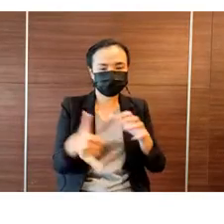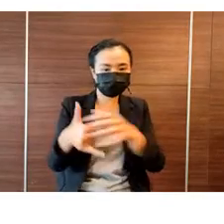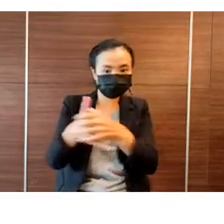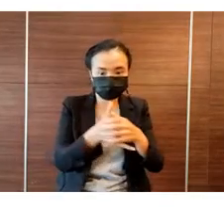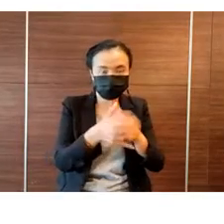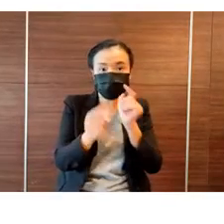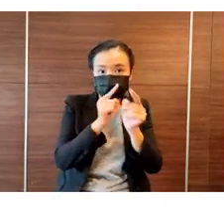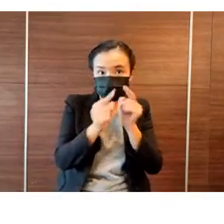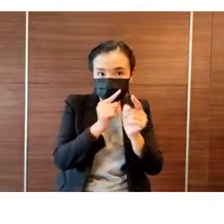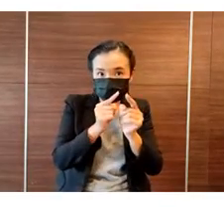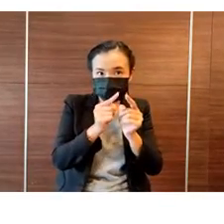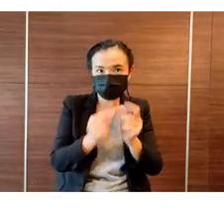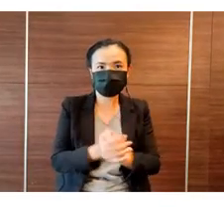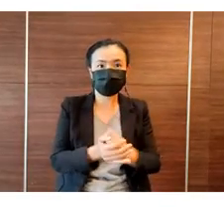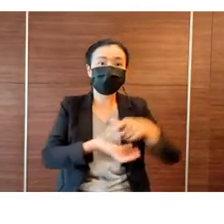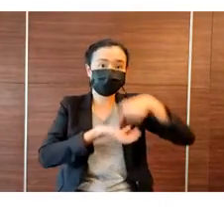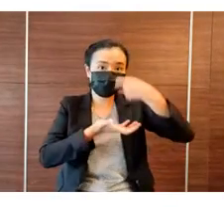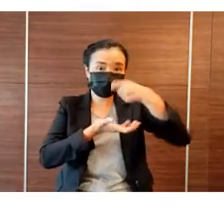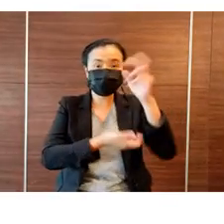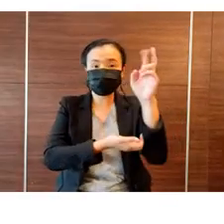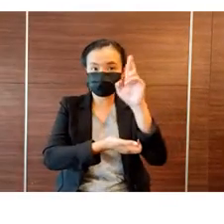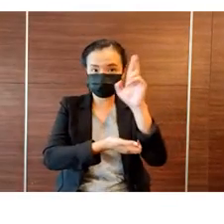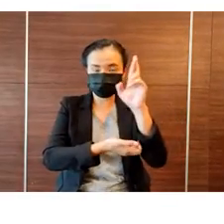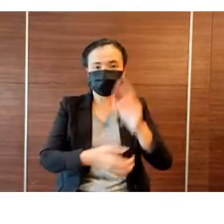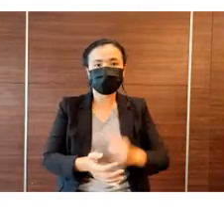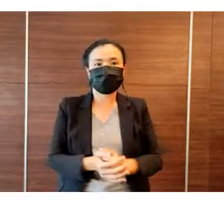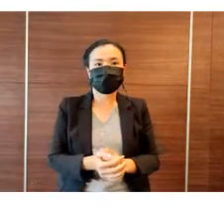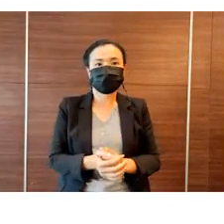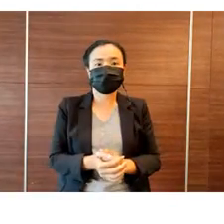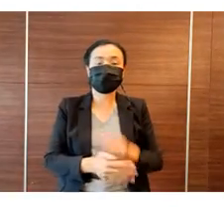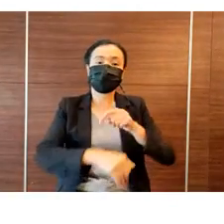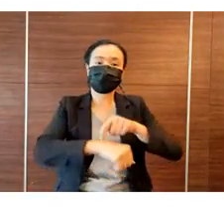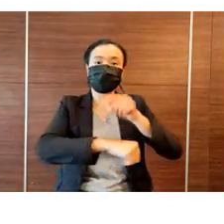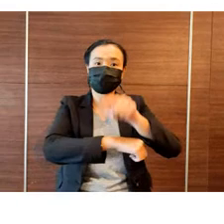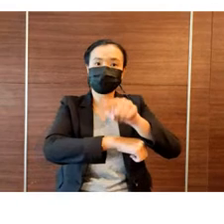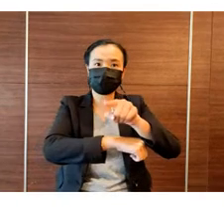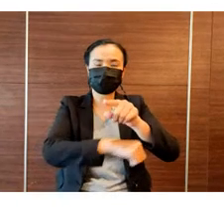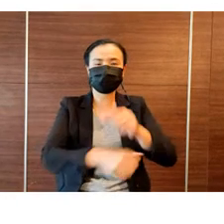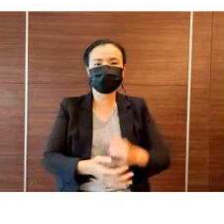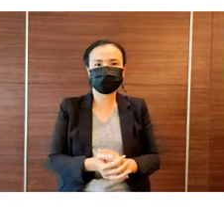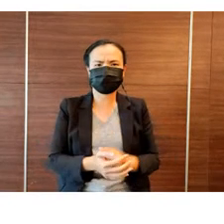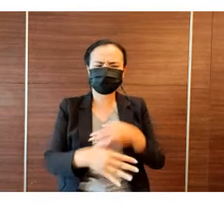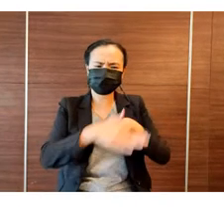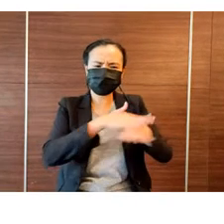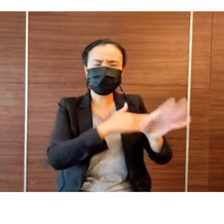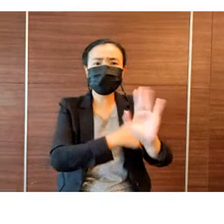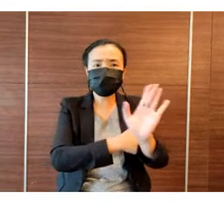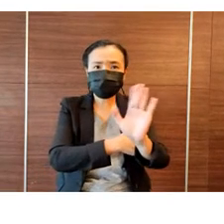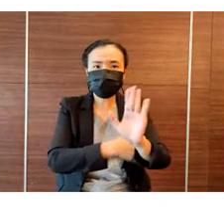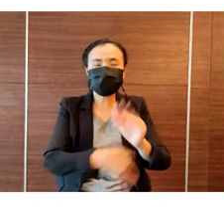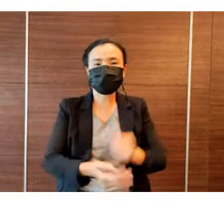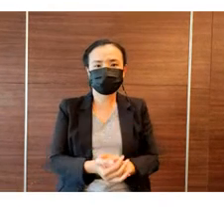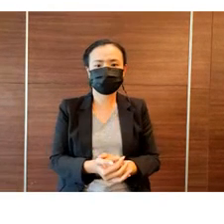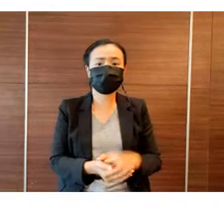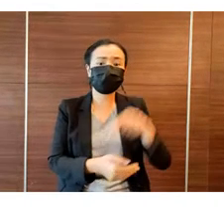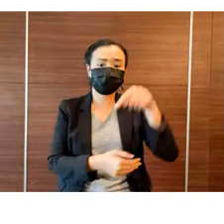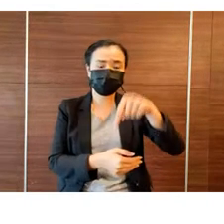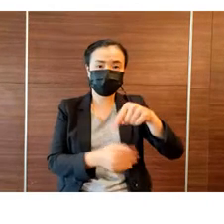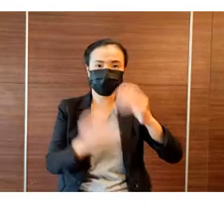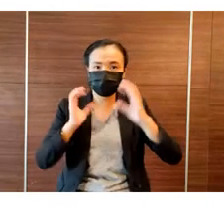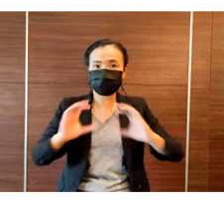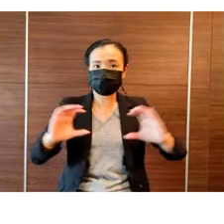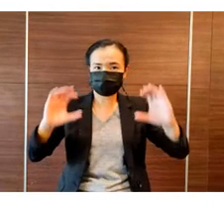ไปเลยแล้วก็ไปคุยกันตอนอาหารกลางวันนะคะสำหรับช่วงบ่ายไม่อยากให้หนีไปนะคะหลายท่านมาจากภ